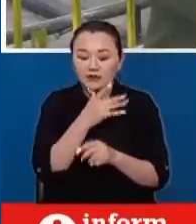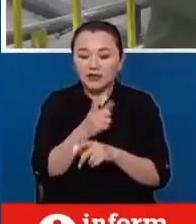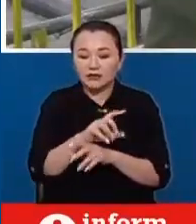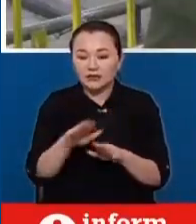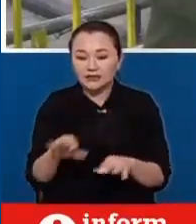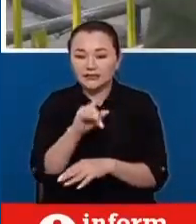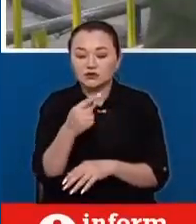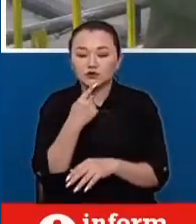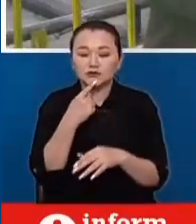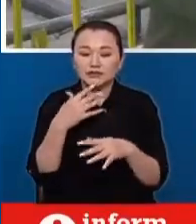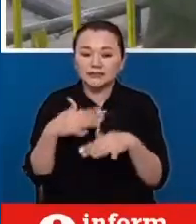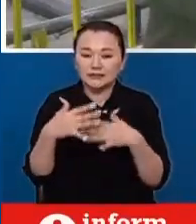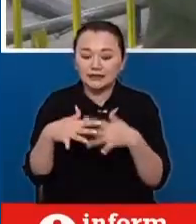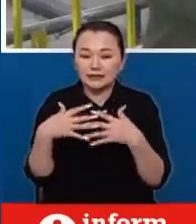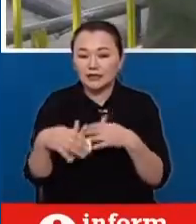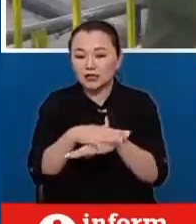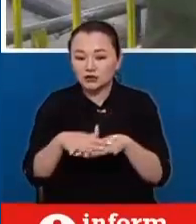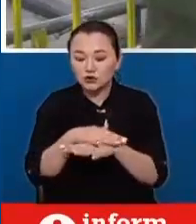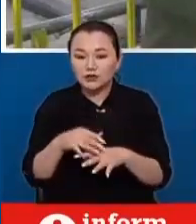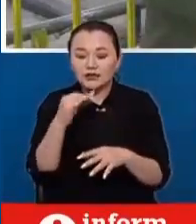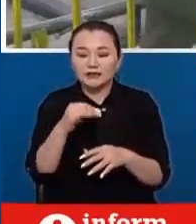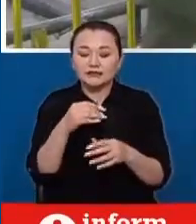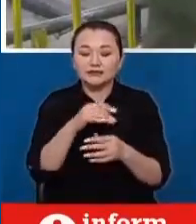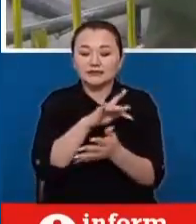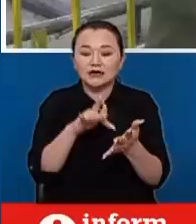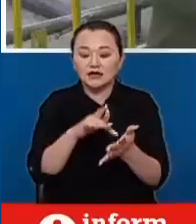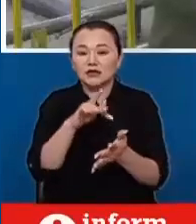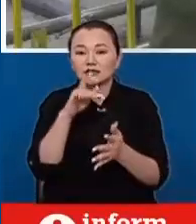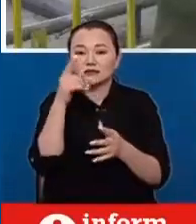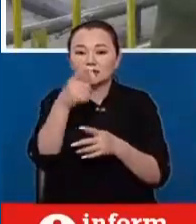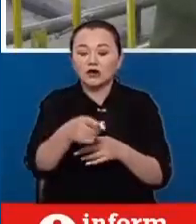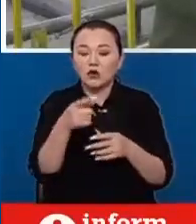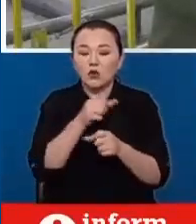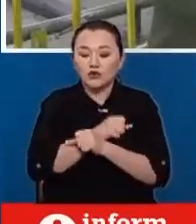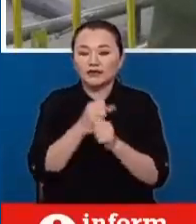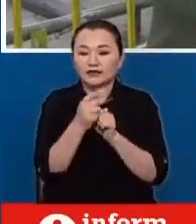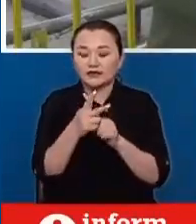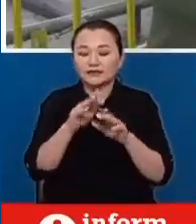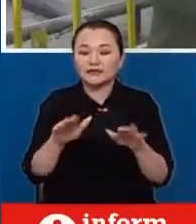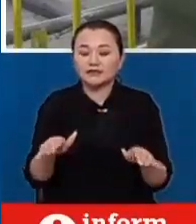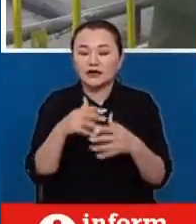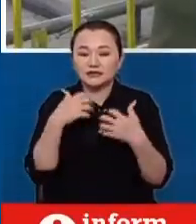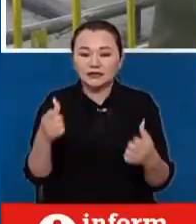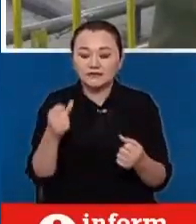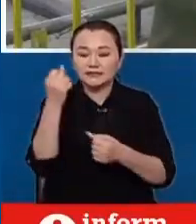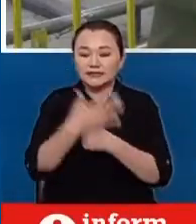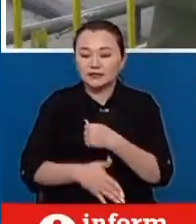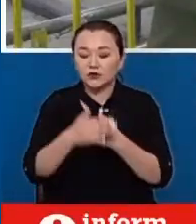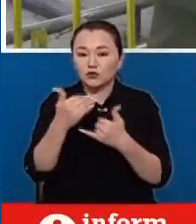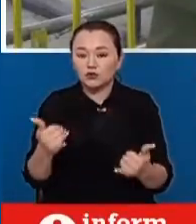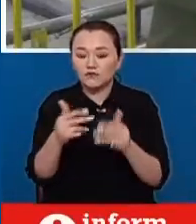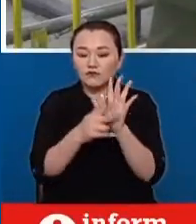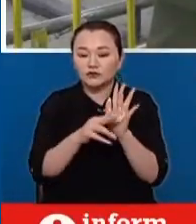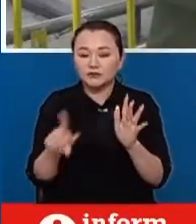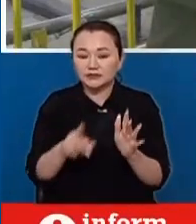из социально уязвимых слоев населения. Загородный отдых организуют на базе 13 детских оздоровительных центров. 8 из